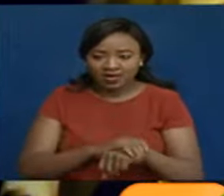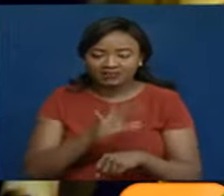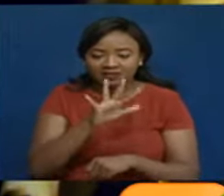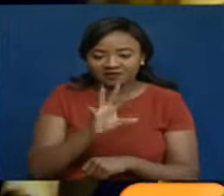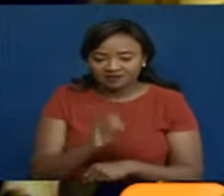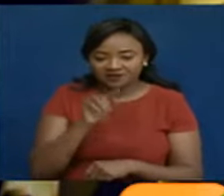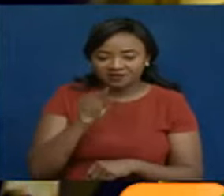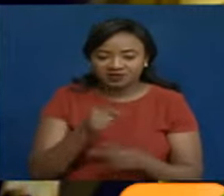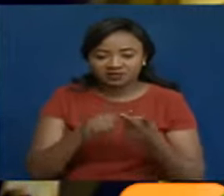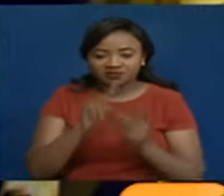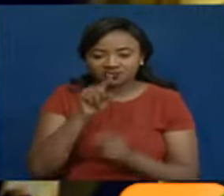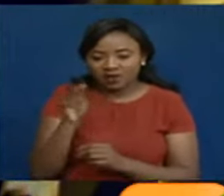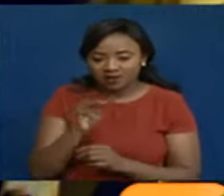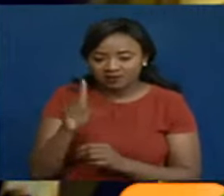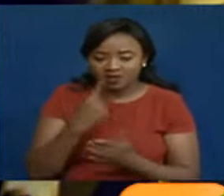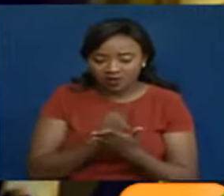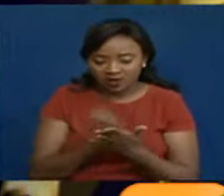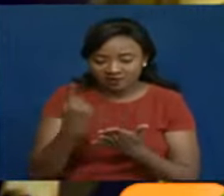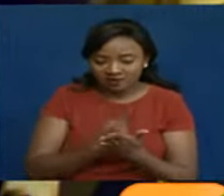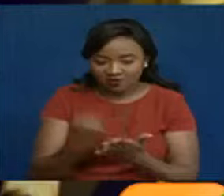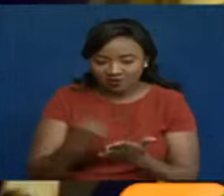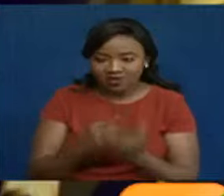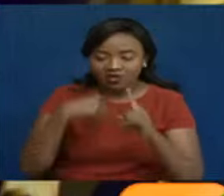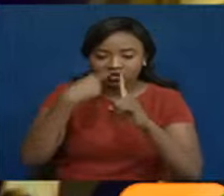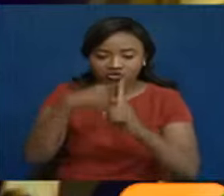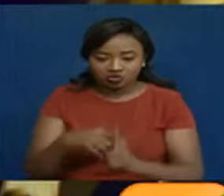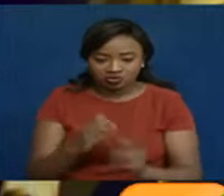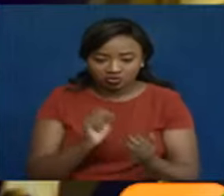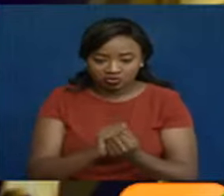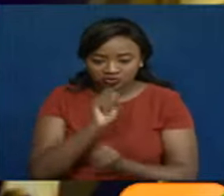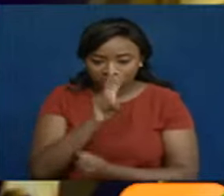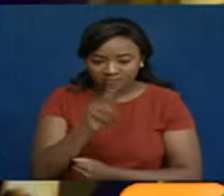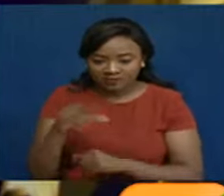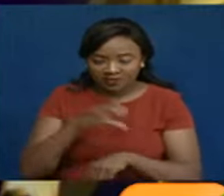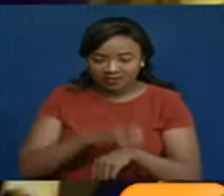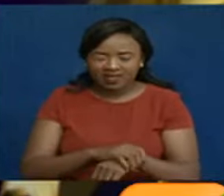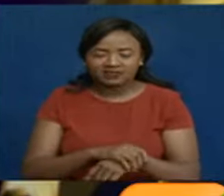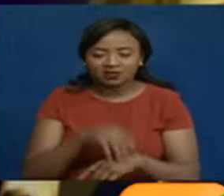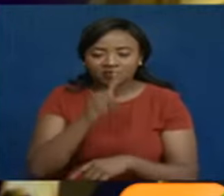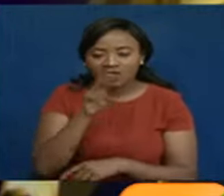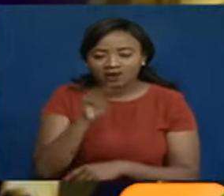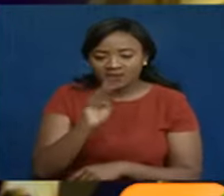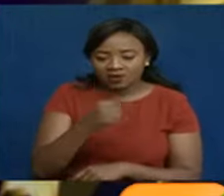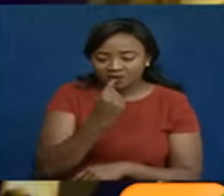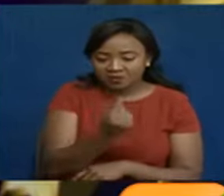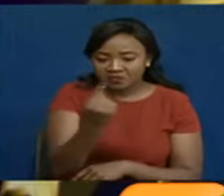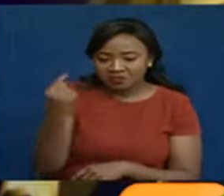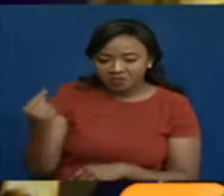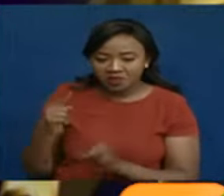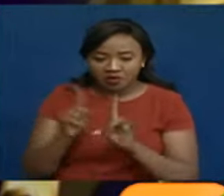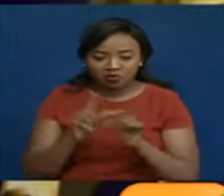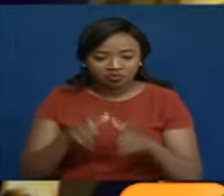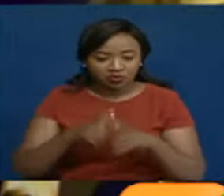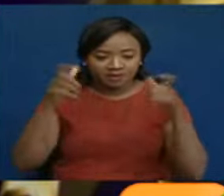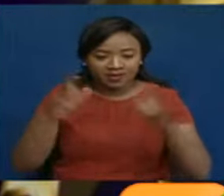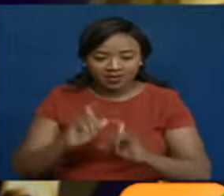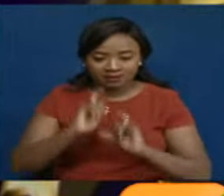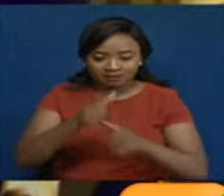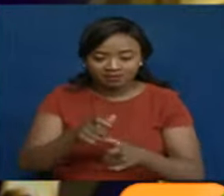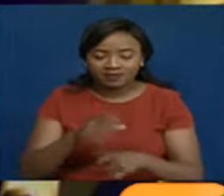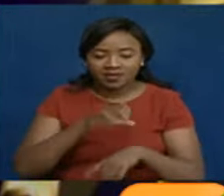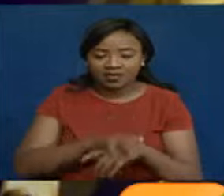shilingi milioni moja kila wiki. Jumla ya washindi 12 washapokea shilingi milioni moja kila mmoja, huku mshindi wa zawadi kubwa akitarajiwa kupokea